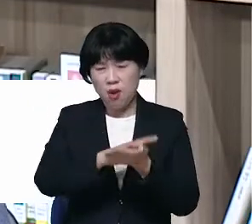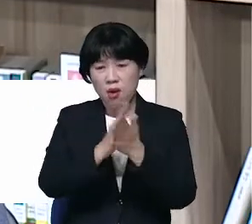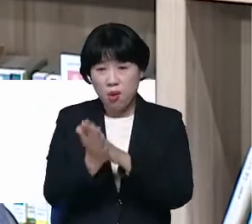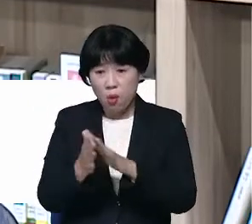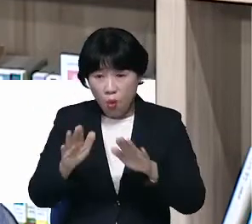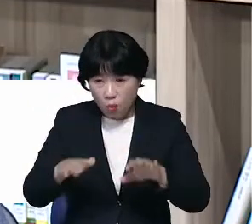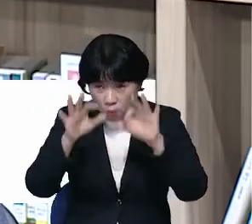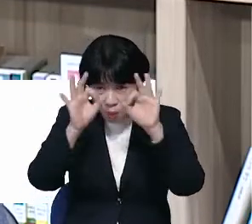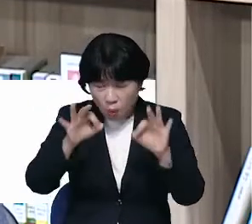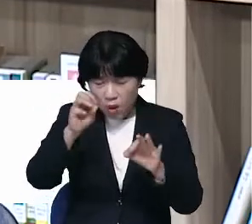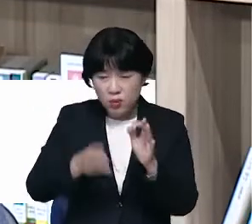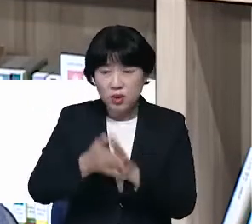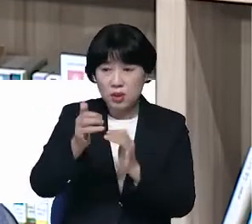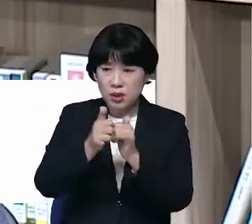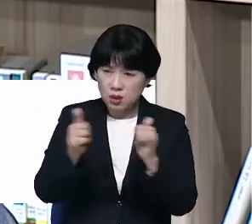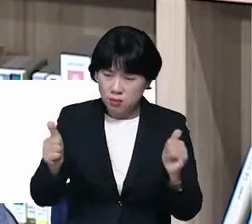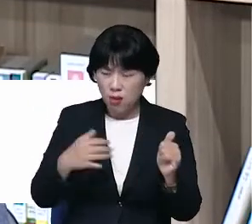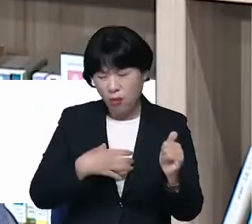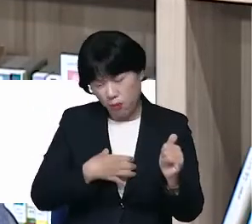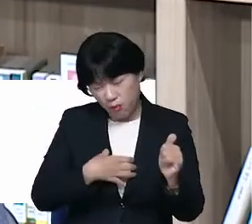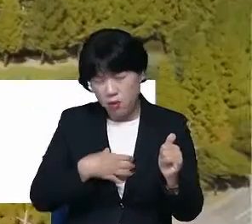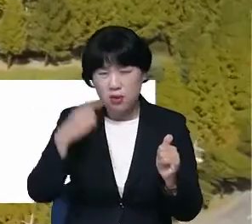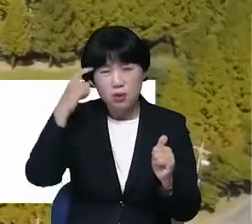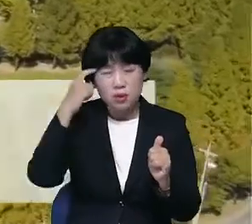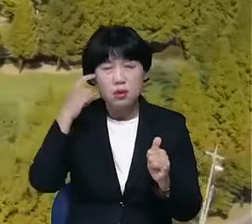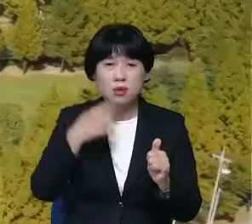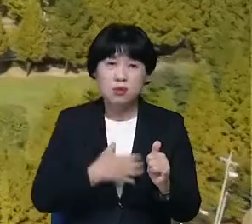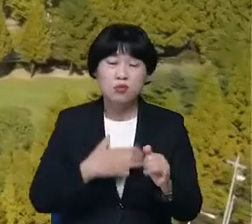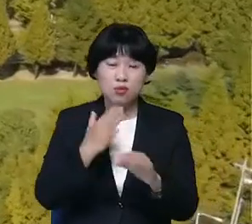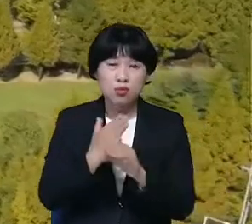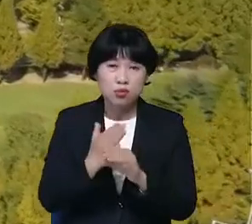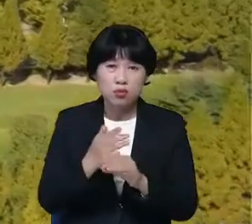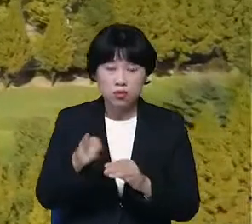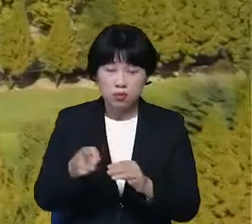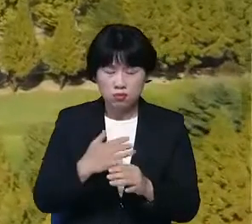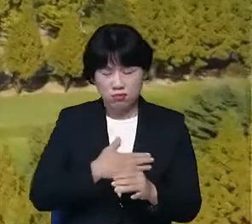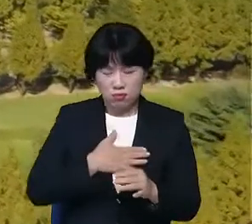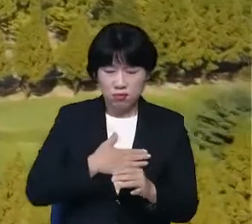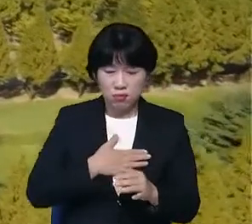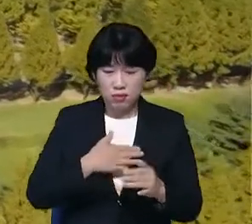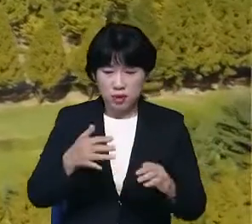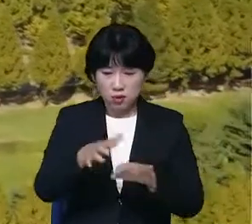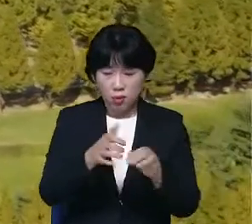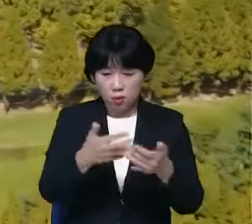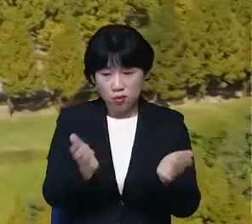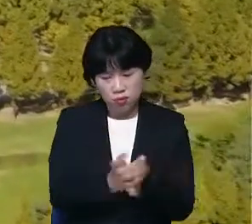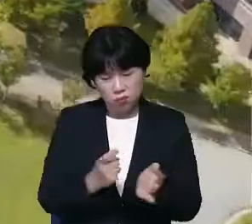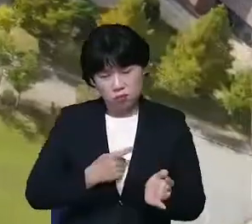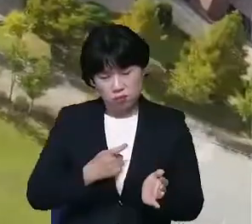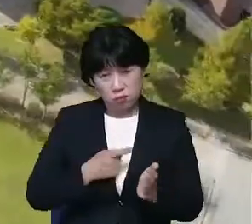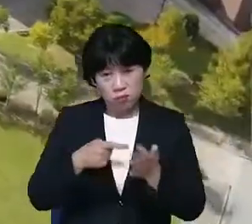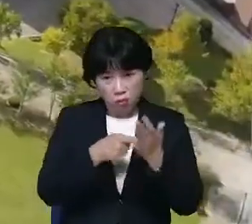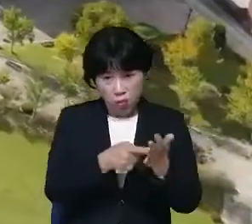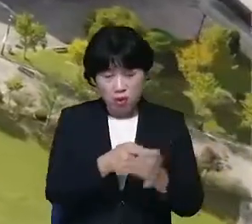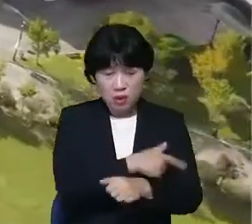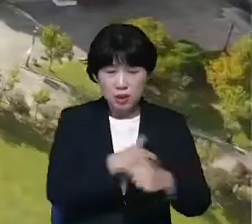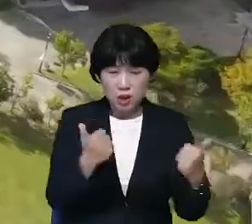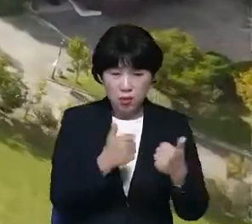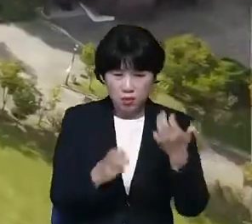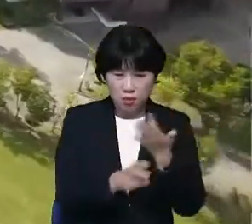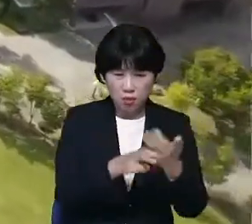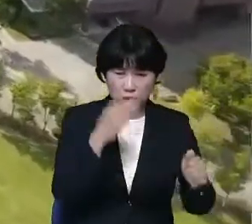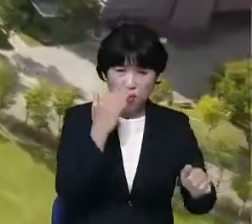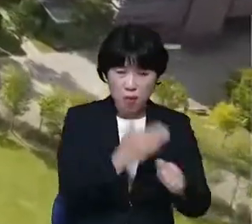많은 광주시민들이 노래를 하고 있고 감정적인 노조의 의혹제기 로 시작해 이 사회의 부당한 해 이므로